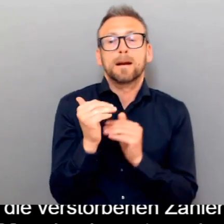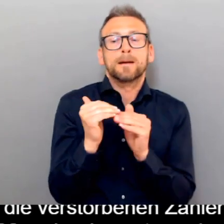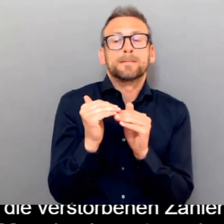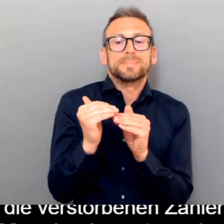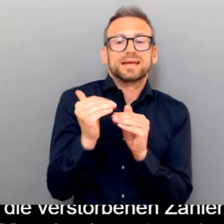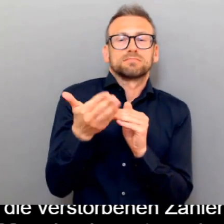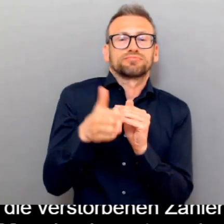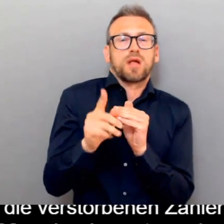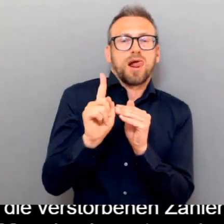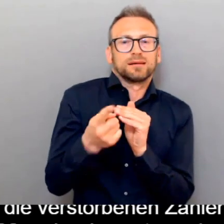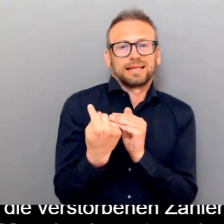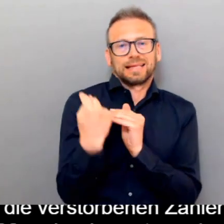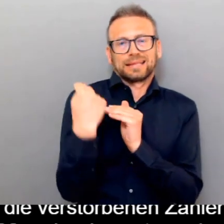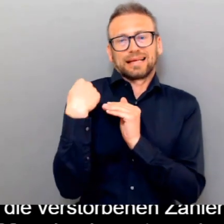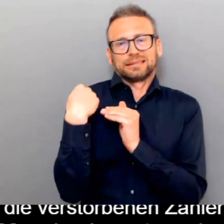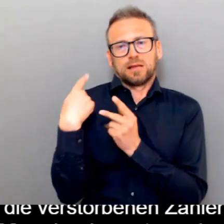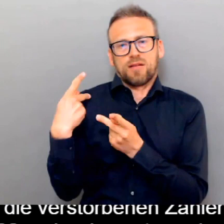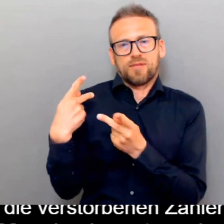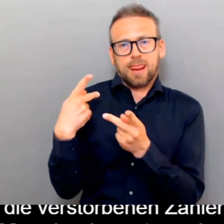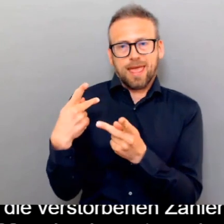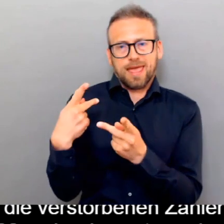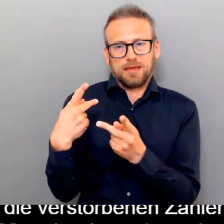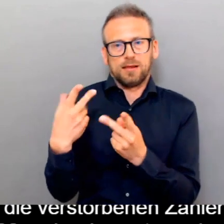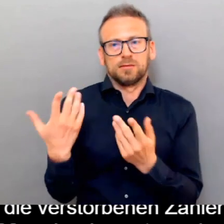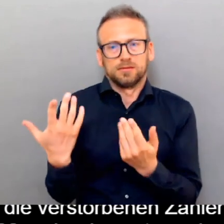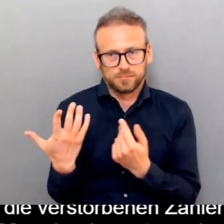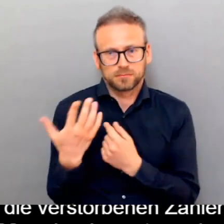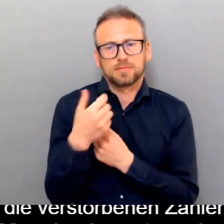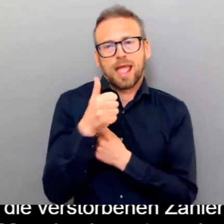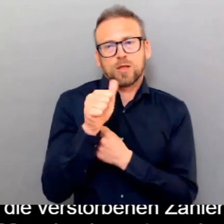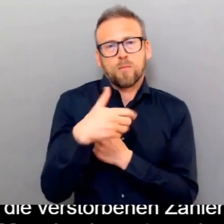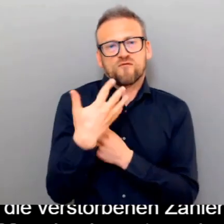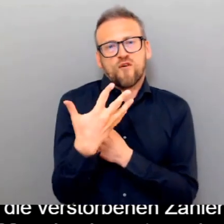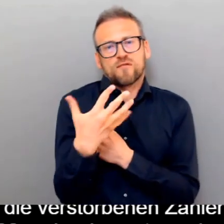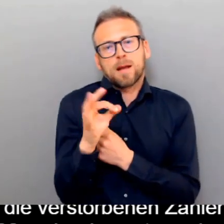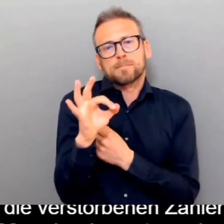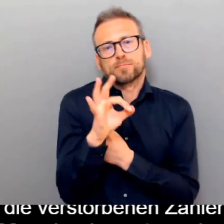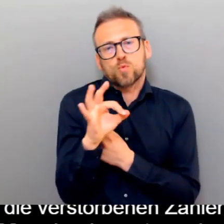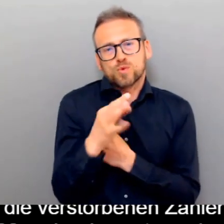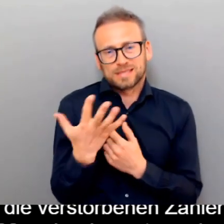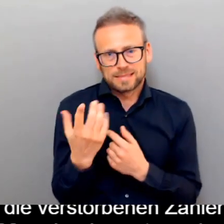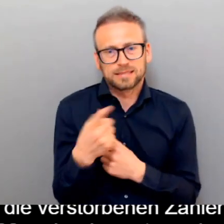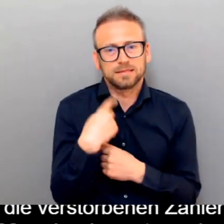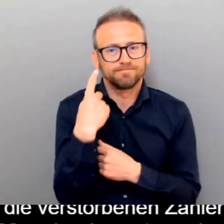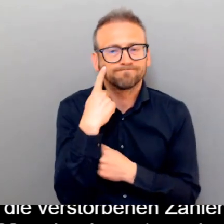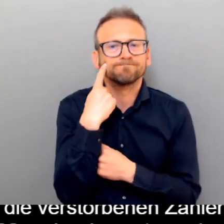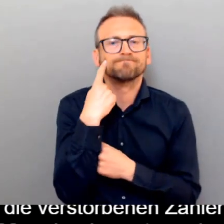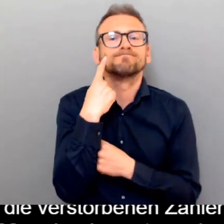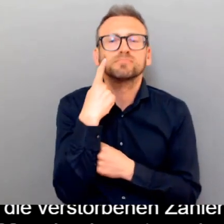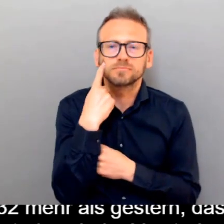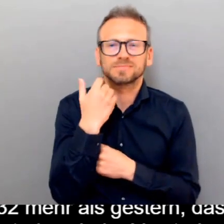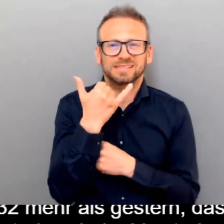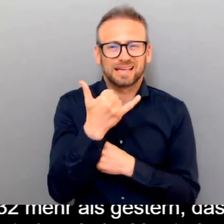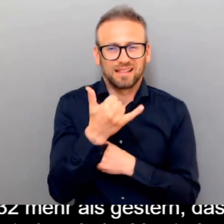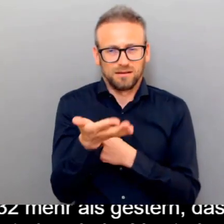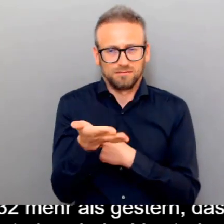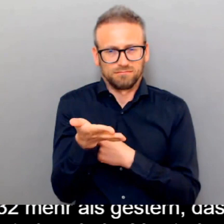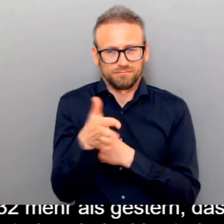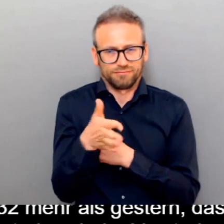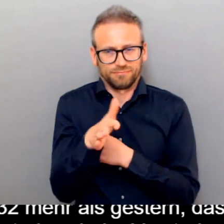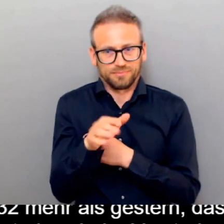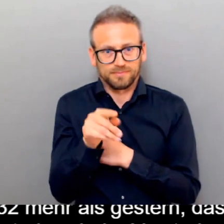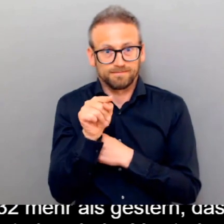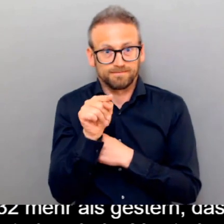vortrage, heißt das nicht, hier nicht auch immer Menschenleben dahinter stecken. Wenn wir uns die Zahlen dann mal mit den